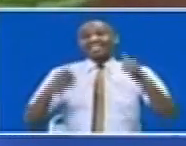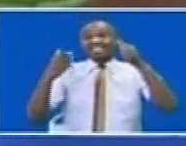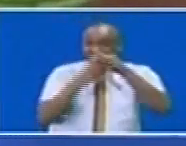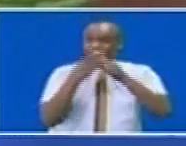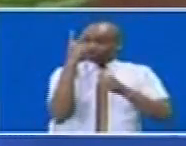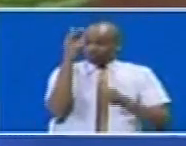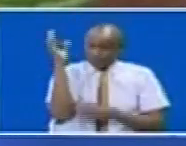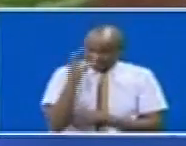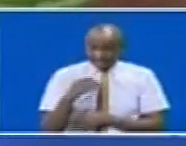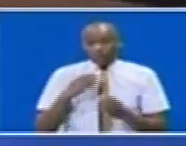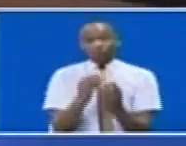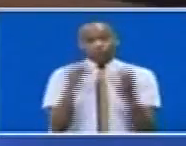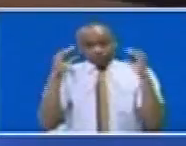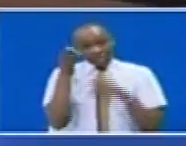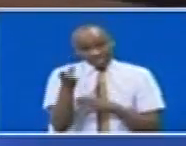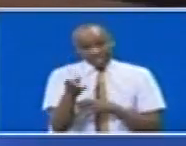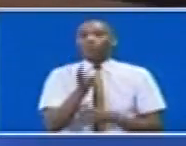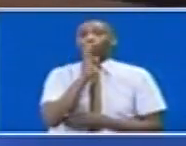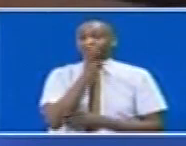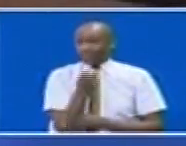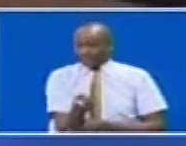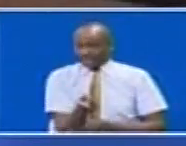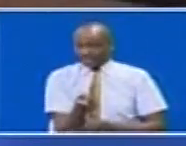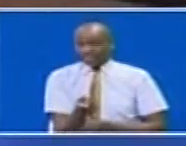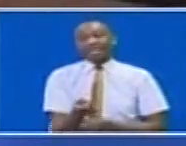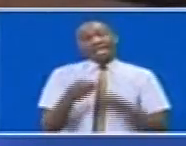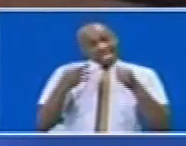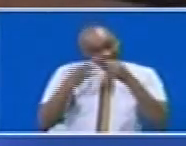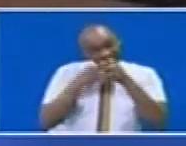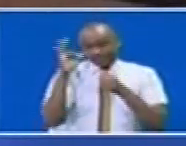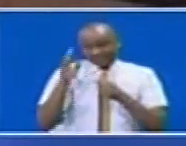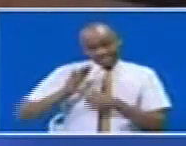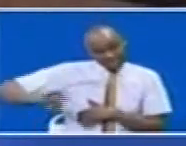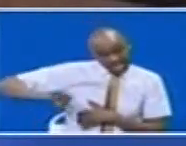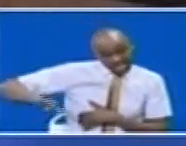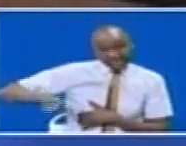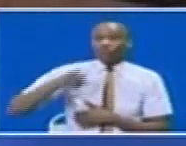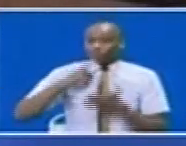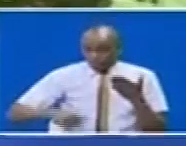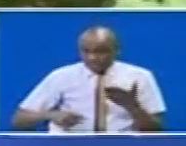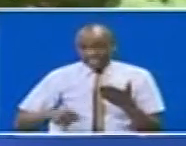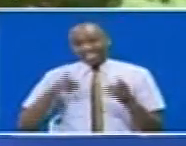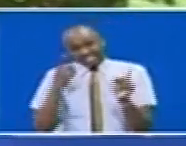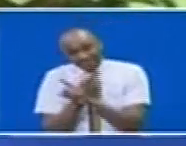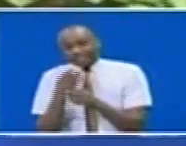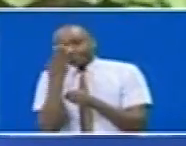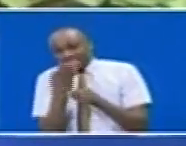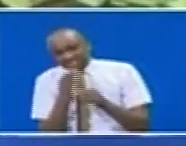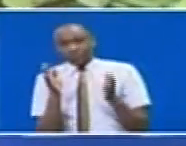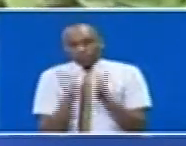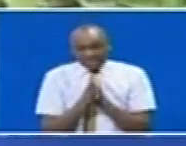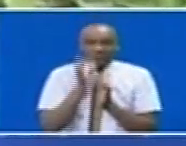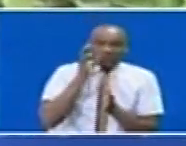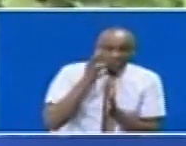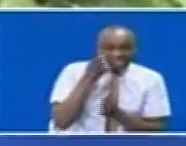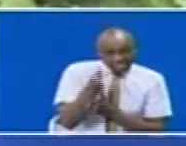92% ya tikiti maji huwa ni maji, huku 8% iliyosalia ikiwa ni nafaka na nyama ya matunda